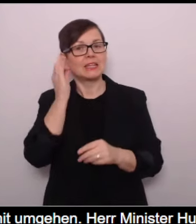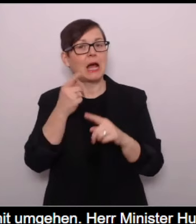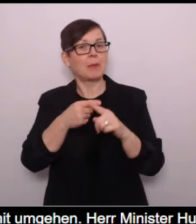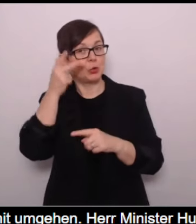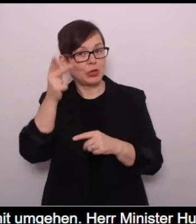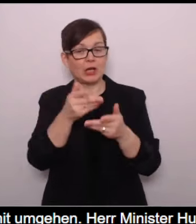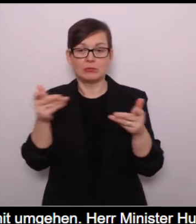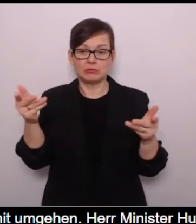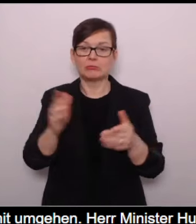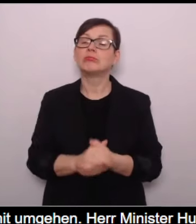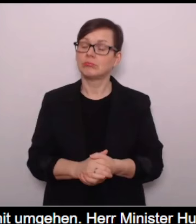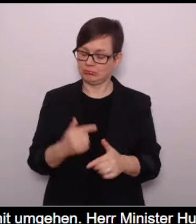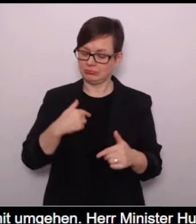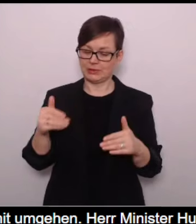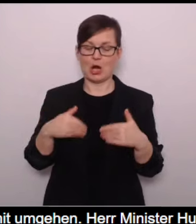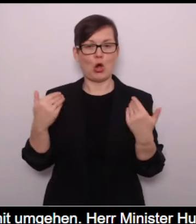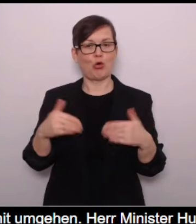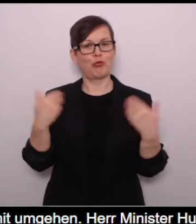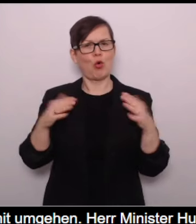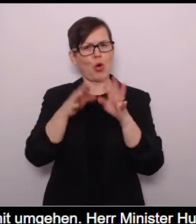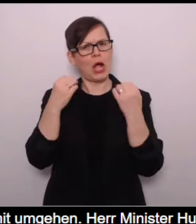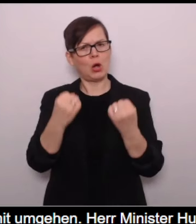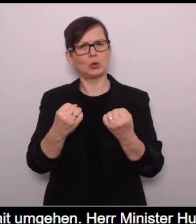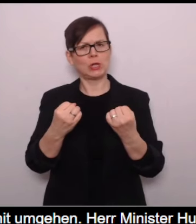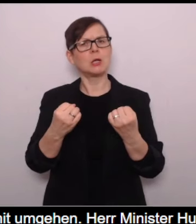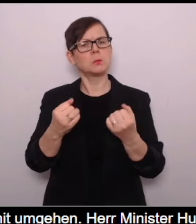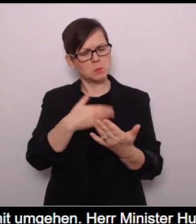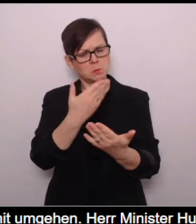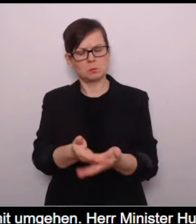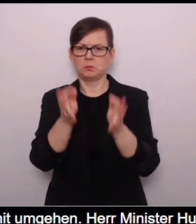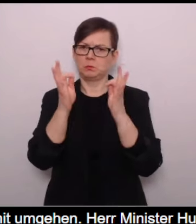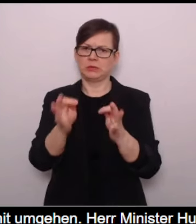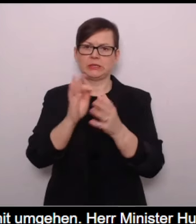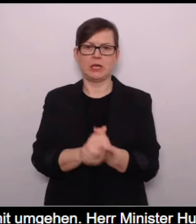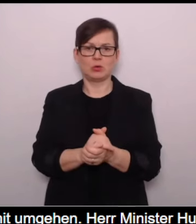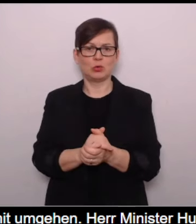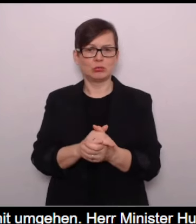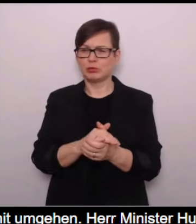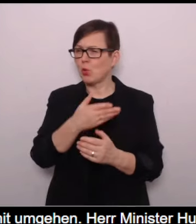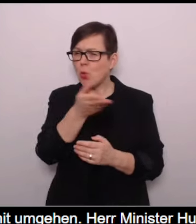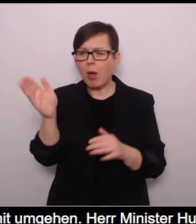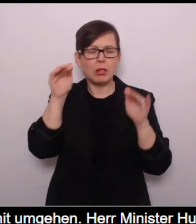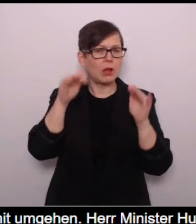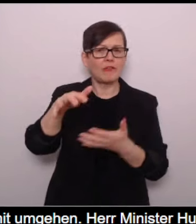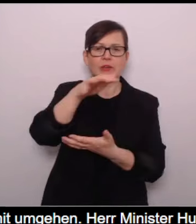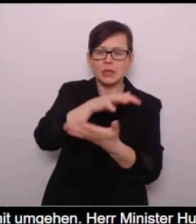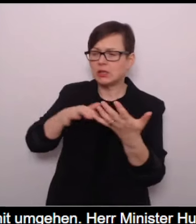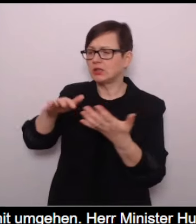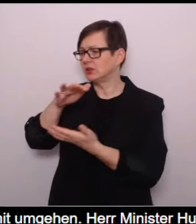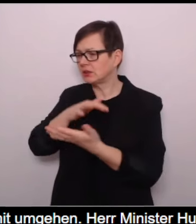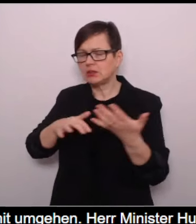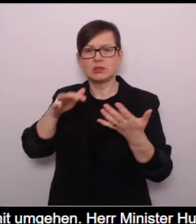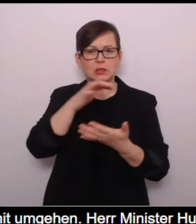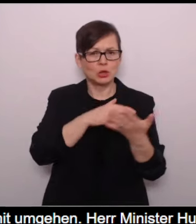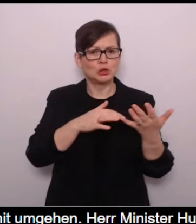Herr Ministerpräsident, sehr geehrte Damen und Herren, auch ich grüße Sie und freue mich, dass wir heute den Durchbruch bei unseren Haushaltsverhandlungen gut gestalten konnten. Es ist